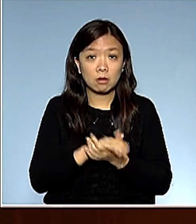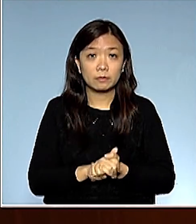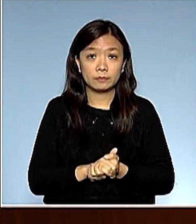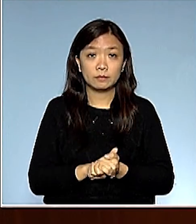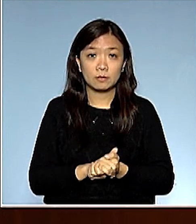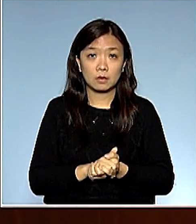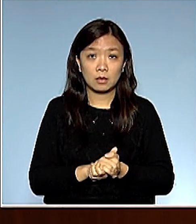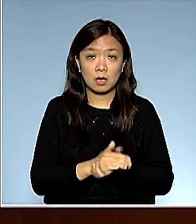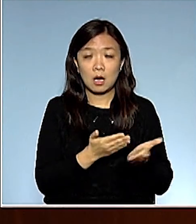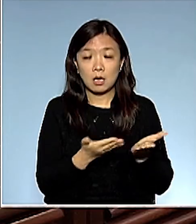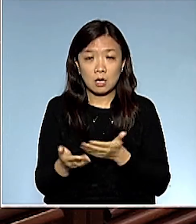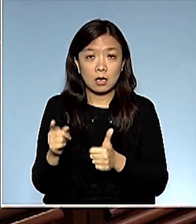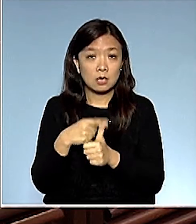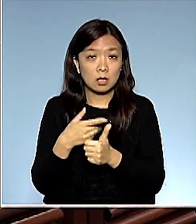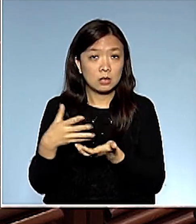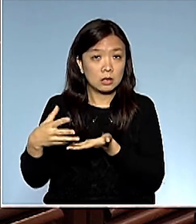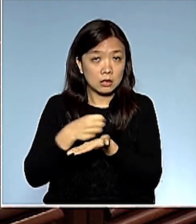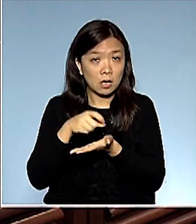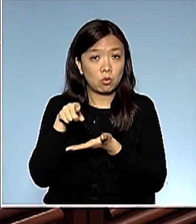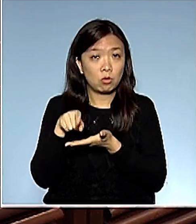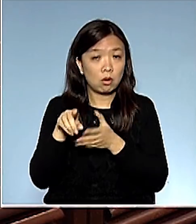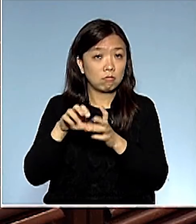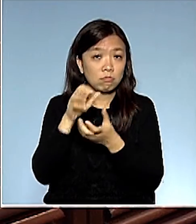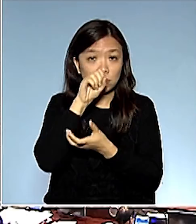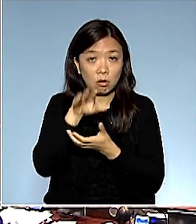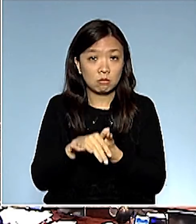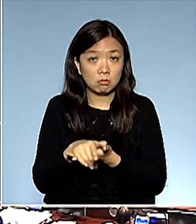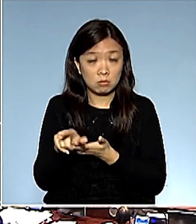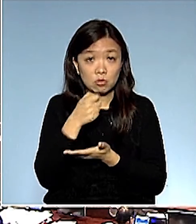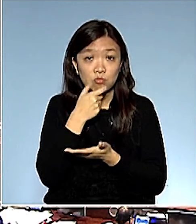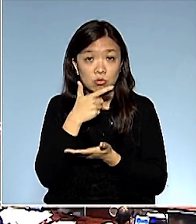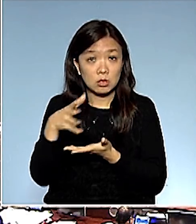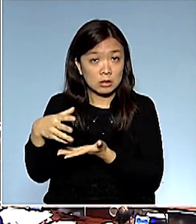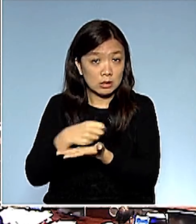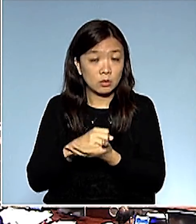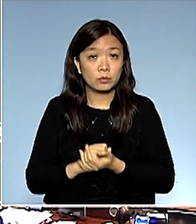請你先收回那一部分，你肯不肯收回？